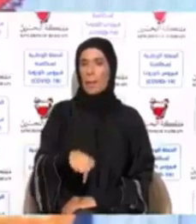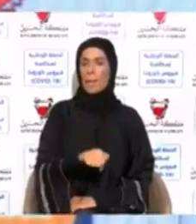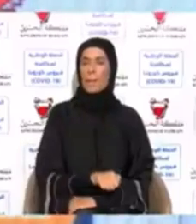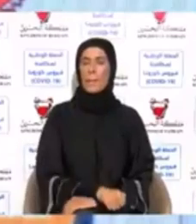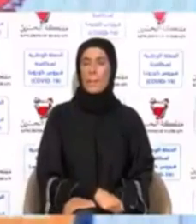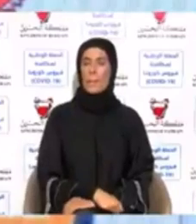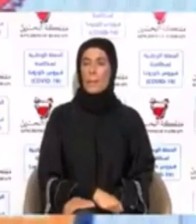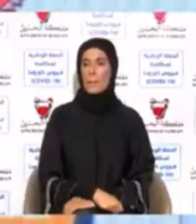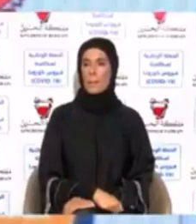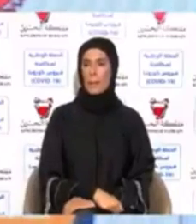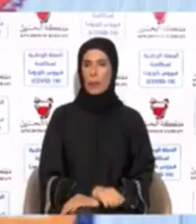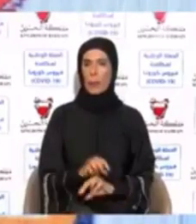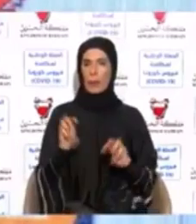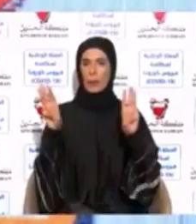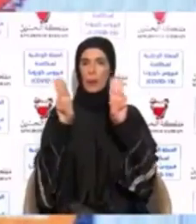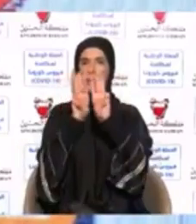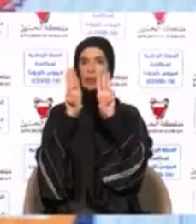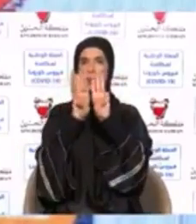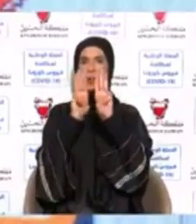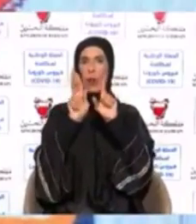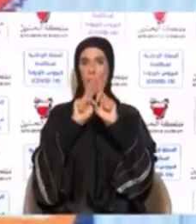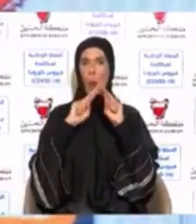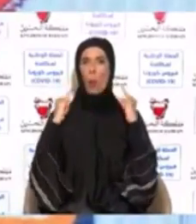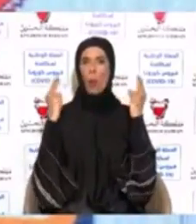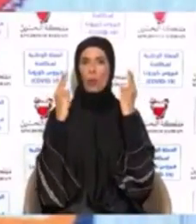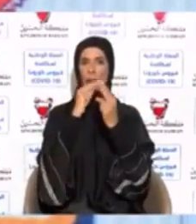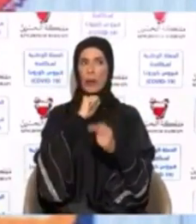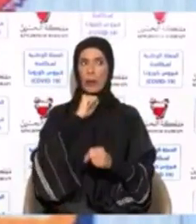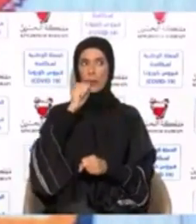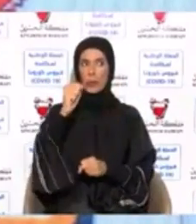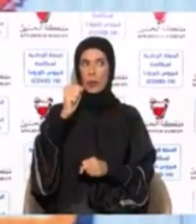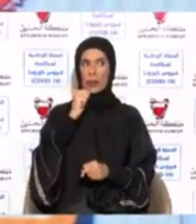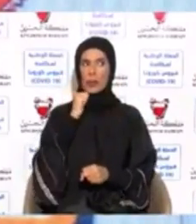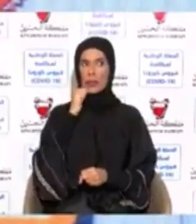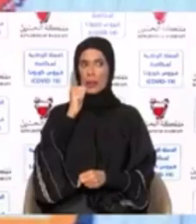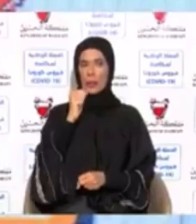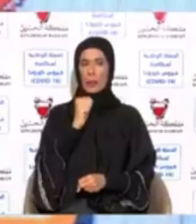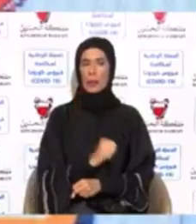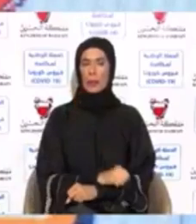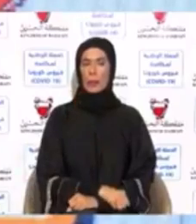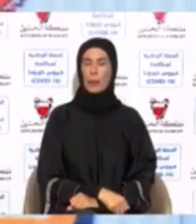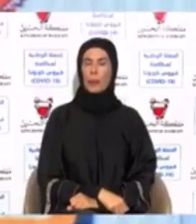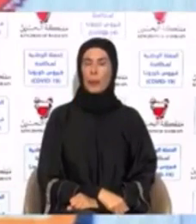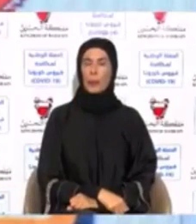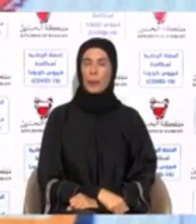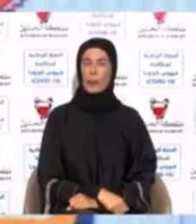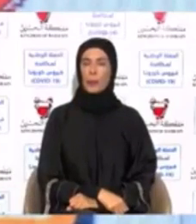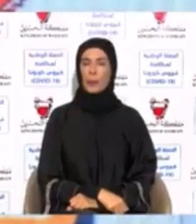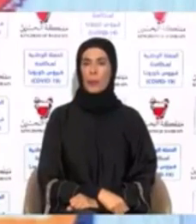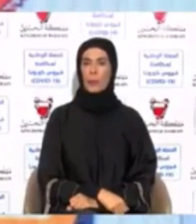الزملاء الصحفيين الذين يتابعون المؤتمر الصحفي عبر المنظومة الإلكترونية.